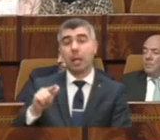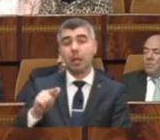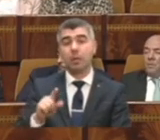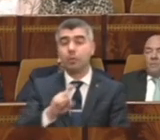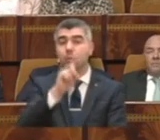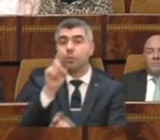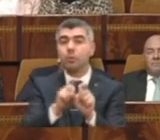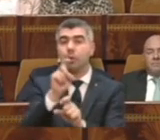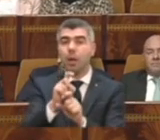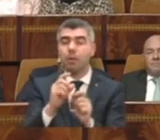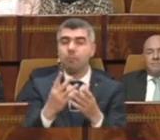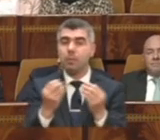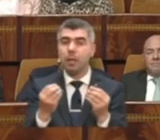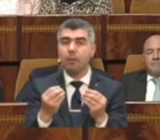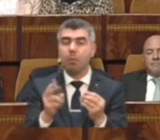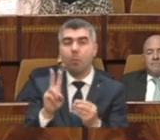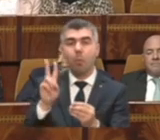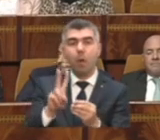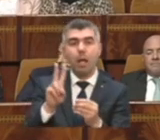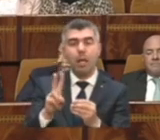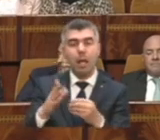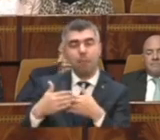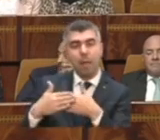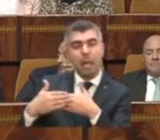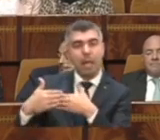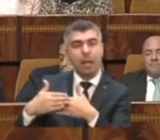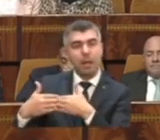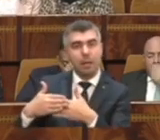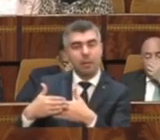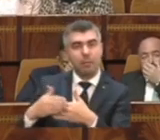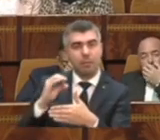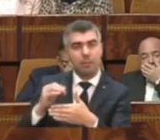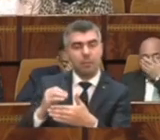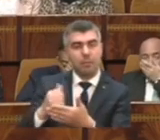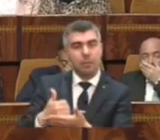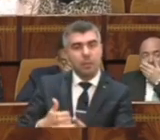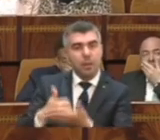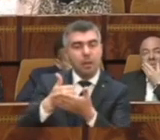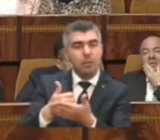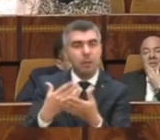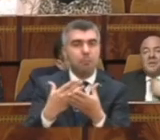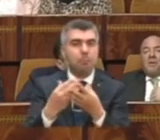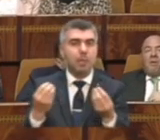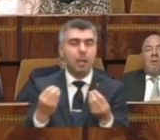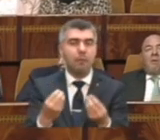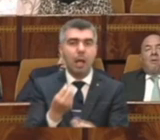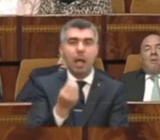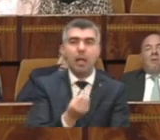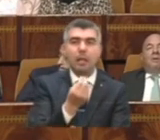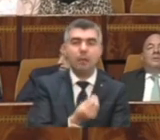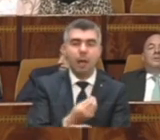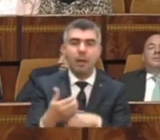تساؤلات عديدة حول مخيمات القرب والتي تقدم خدمات نهارية لفئة عريضة من أطفال الأحياء